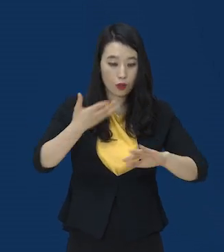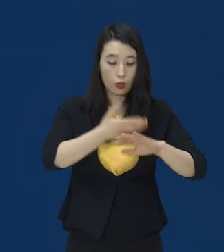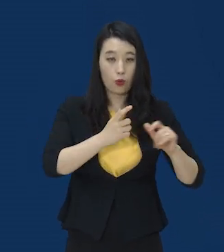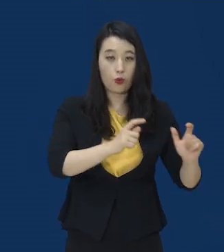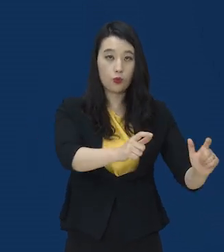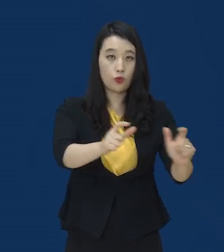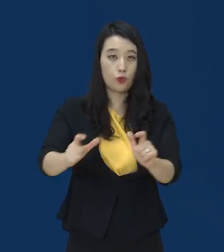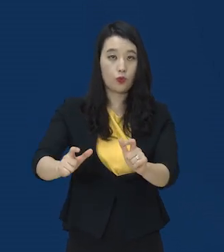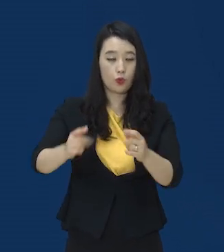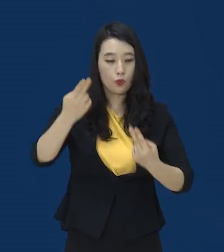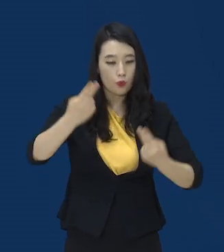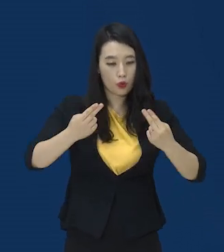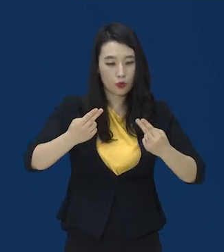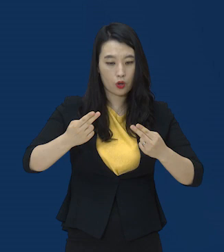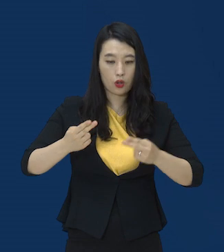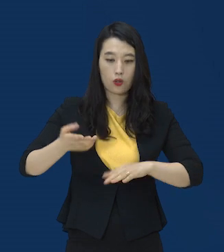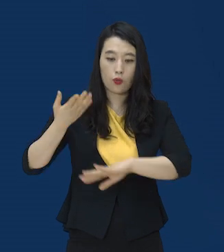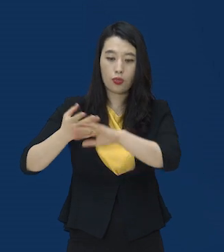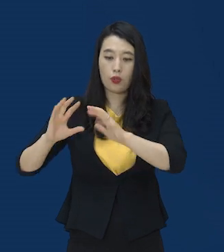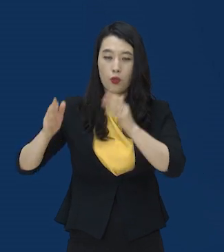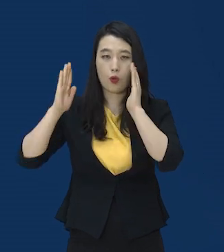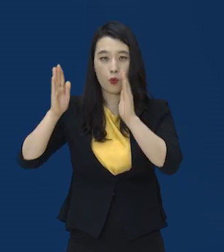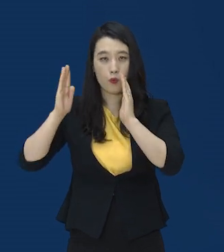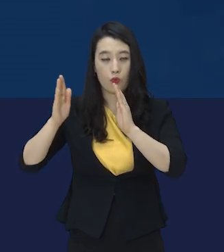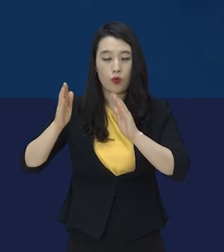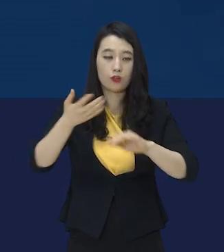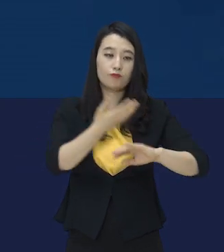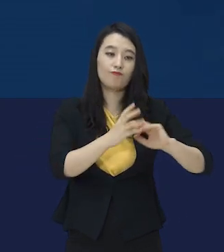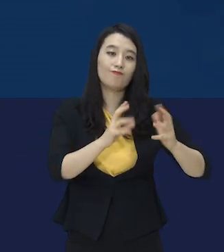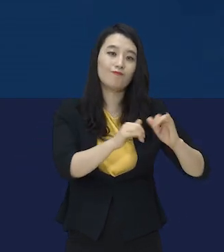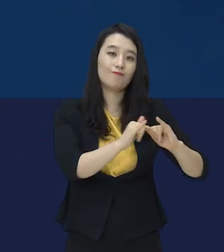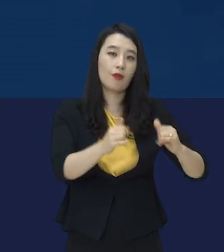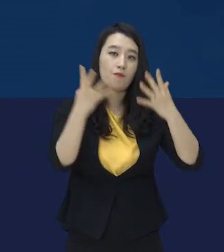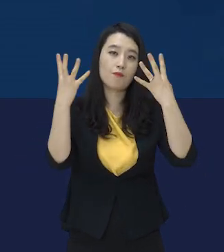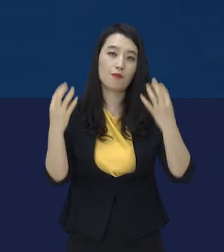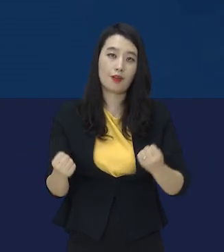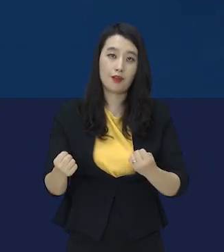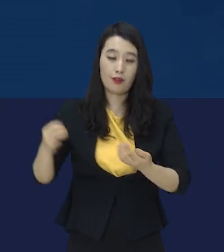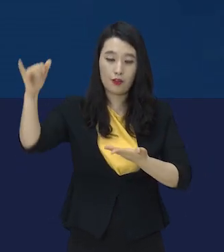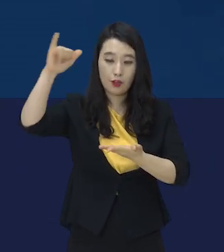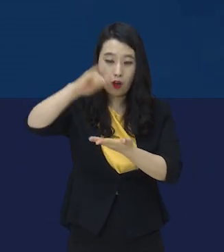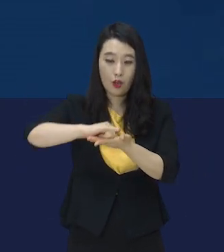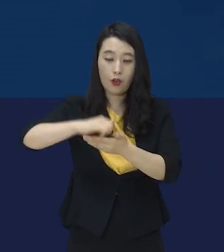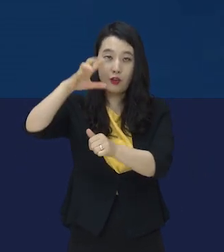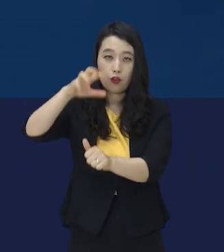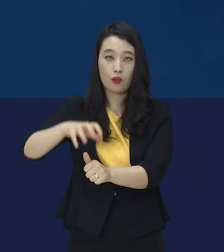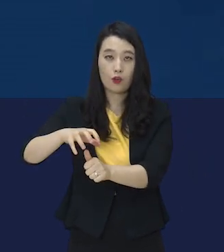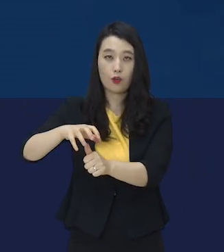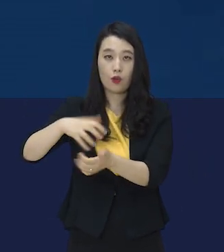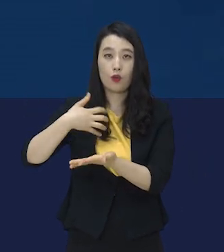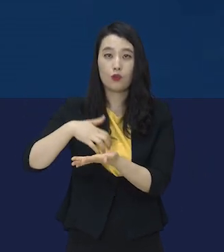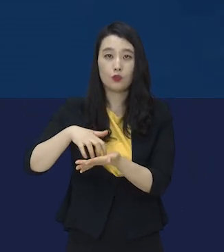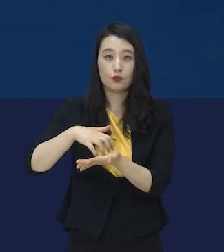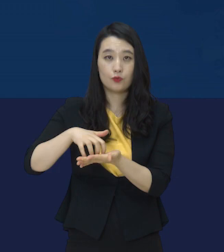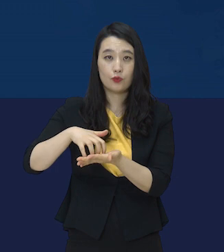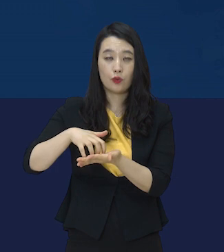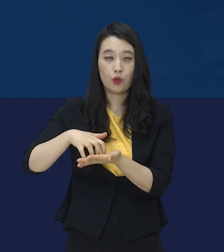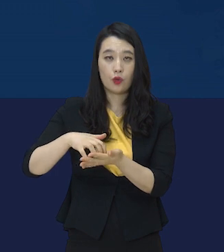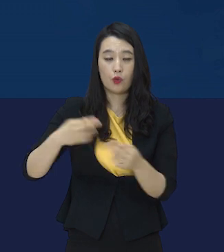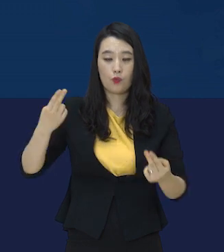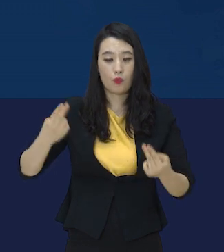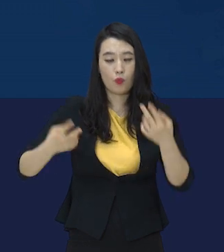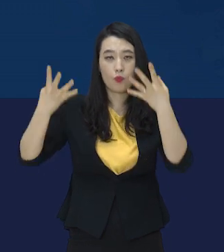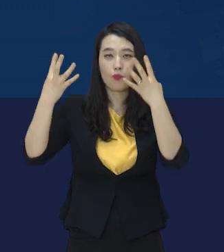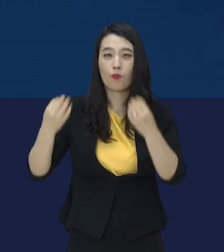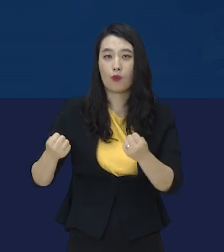지역에 비해 유학생이나 외국인들이 많다 보니 해외에서 유입된 자가격리자도 상대적으로 많을